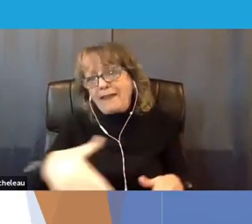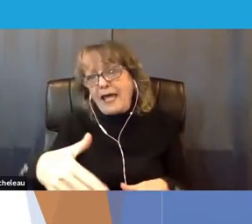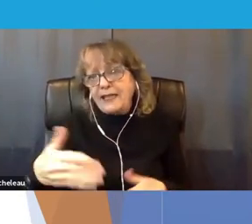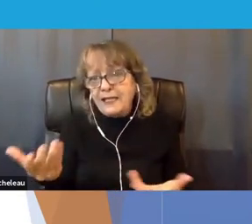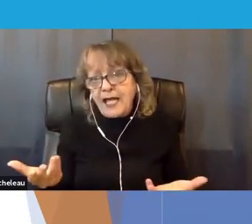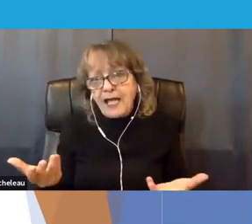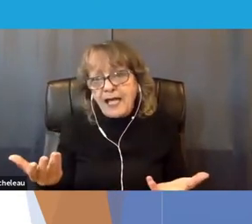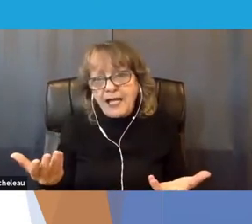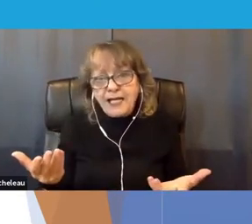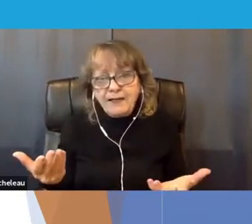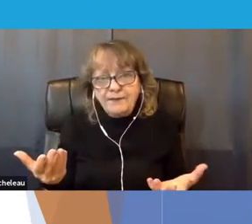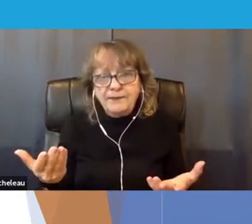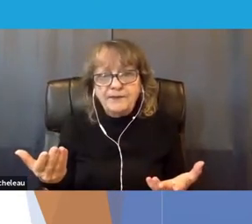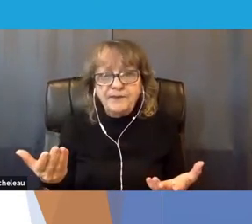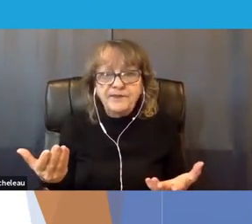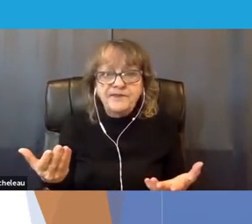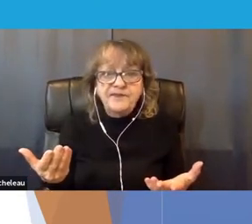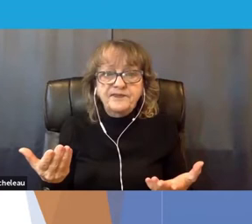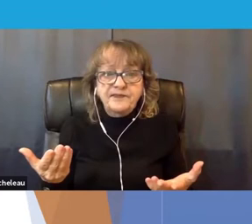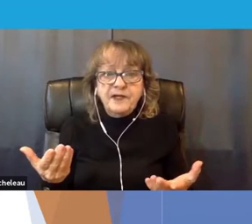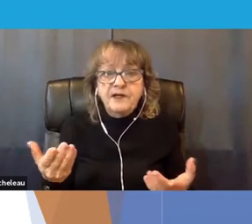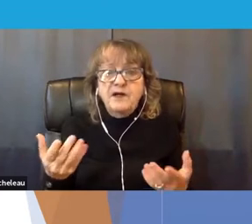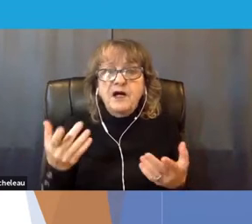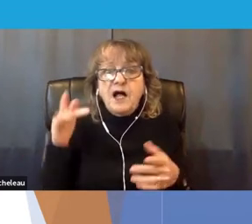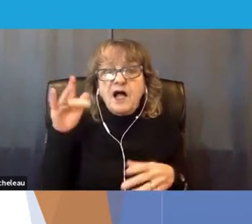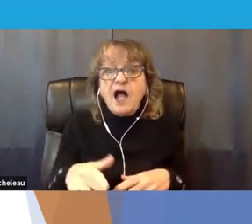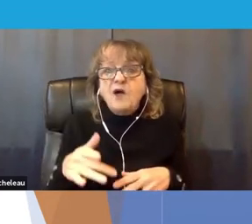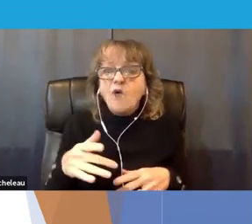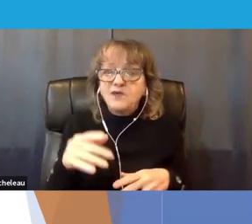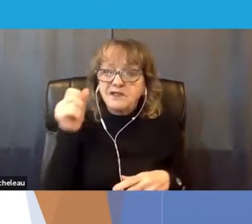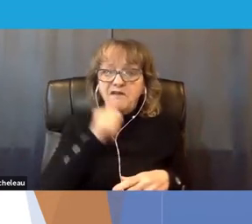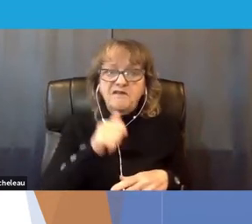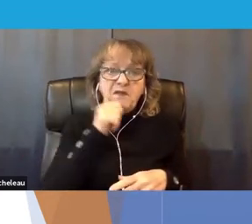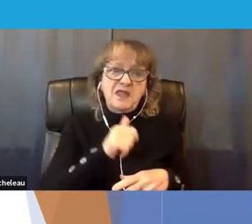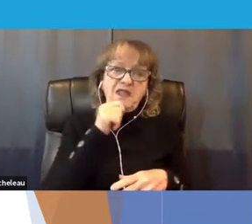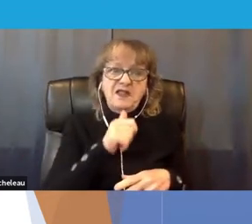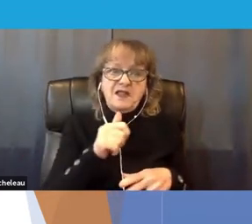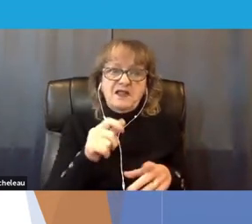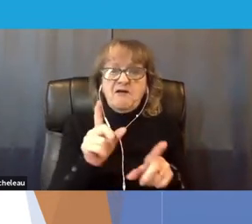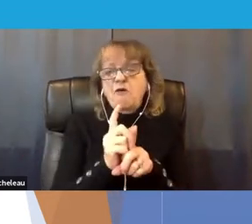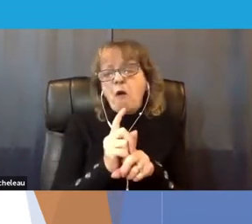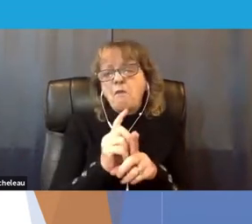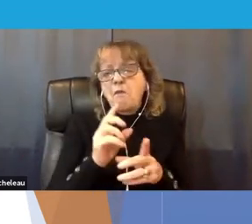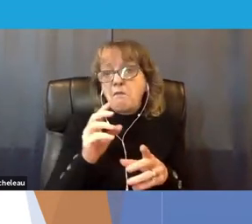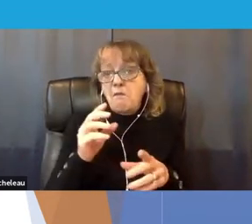tout ce qui a trait à la question de non-féminité qui sont attaqués.